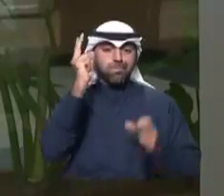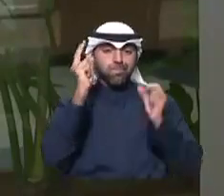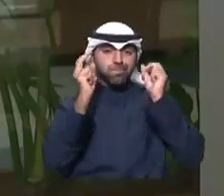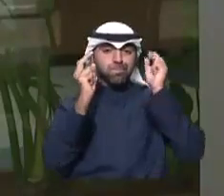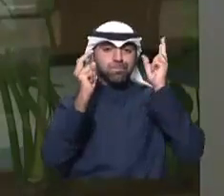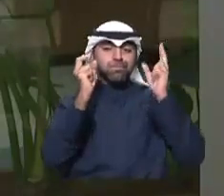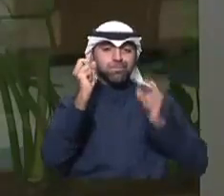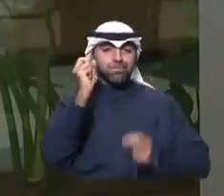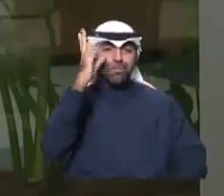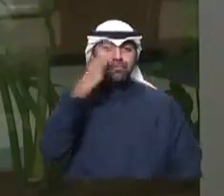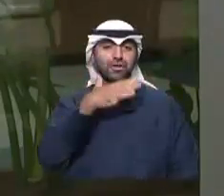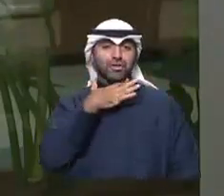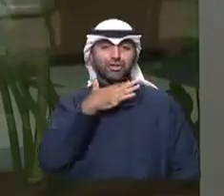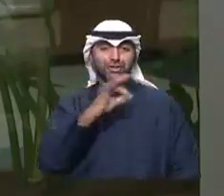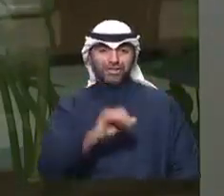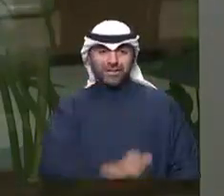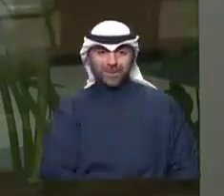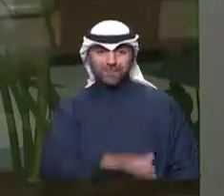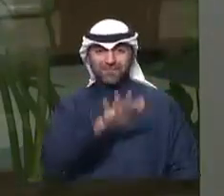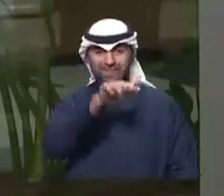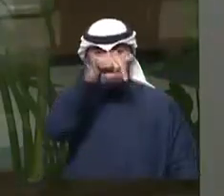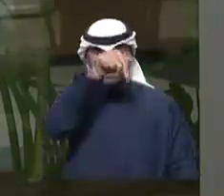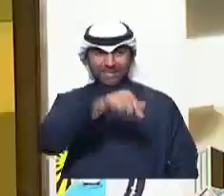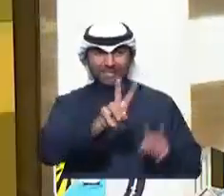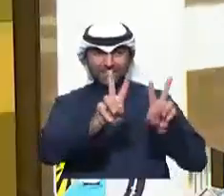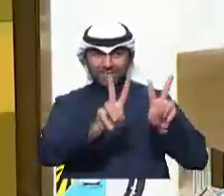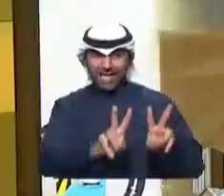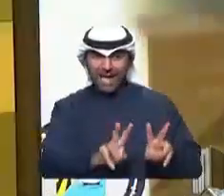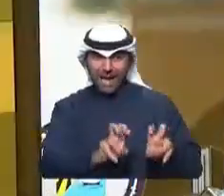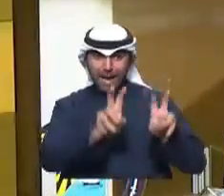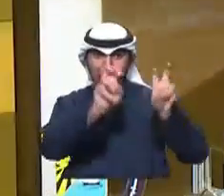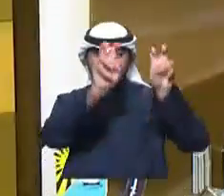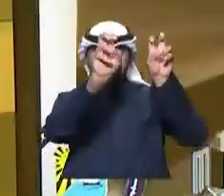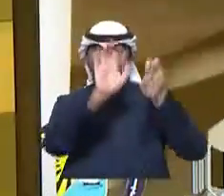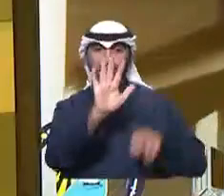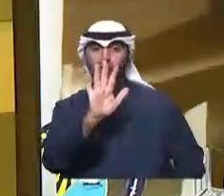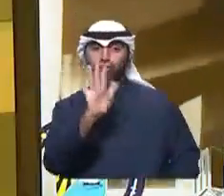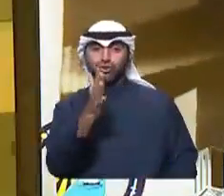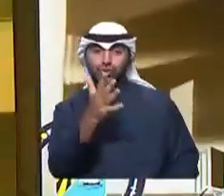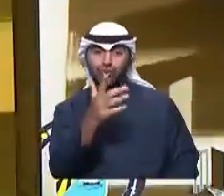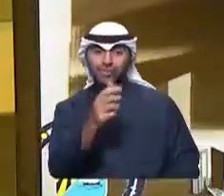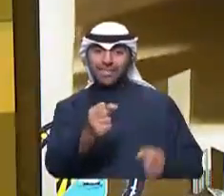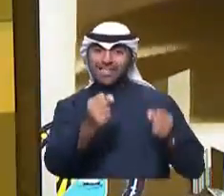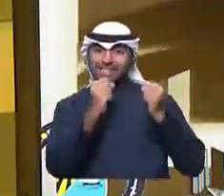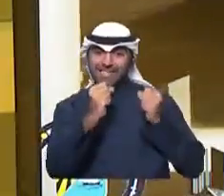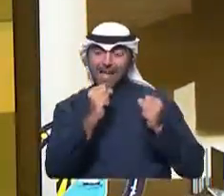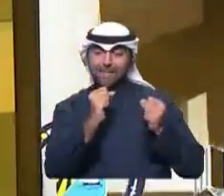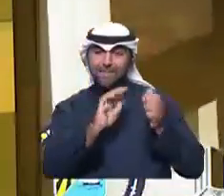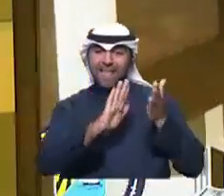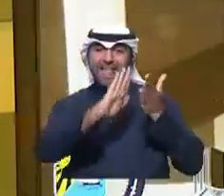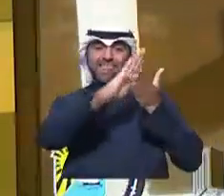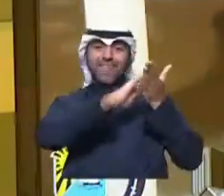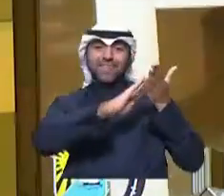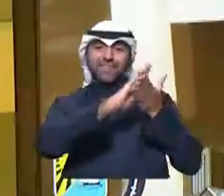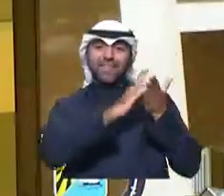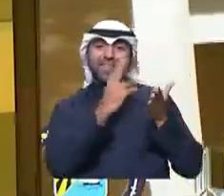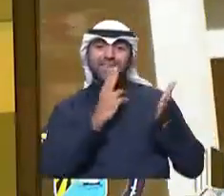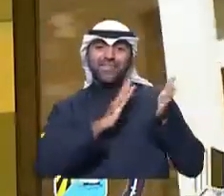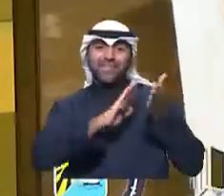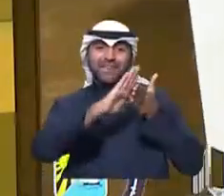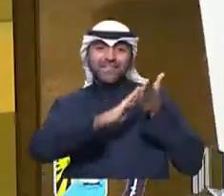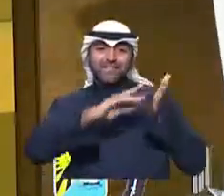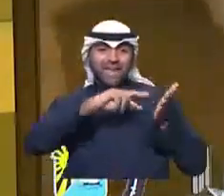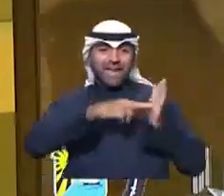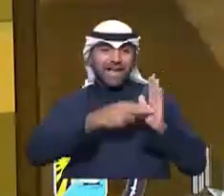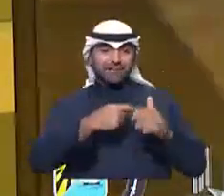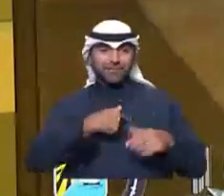المباني المرتفعة، لأن هذه مهنة وايد خطرة على بعض العمال، وأيضا في بعض الشركات حتى لو ما كان فيها